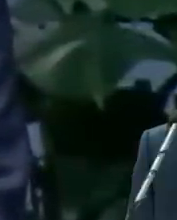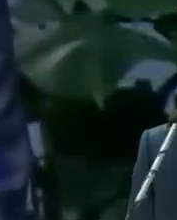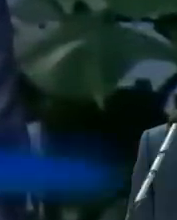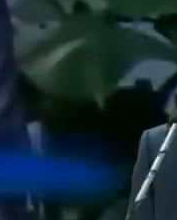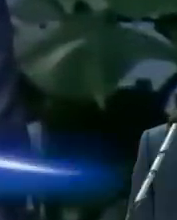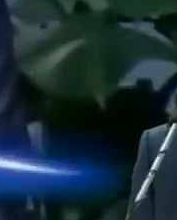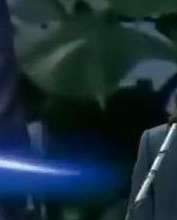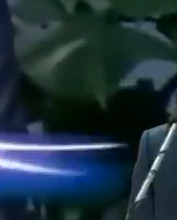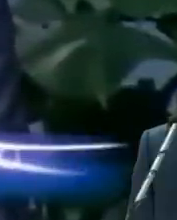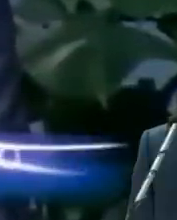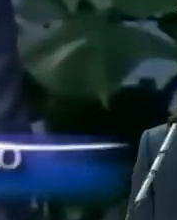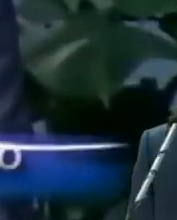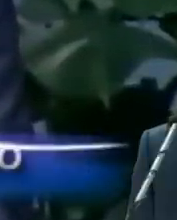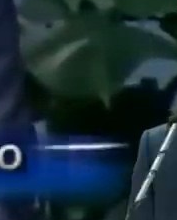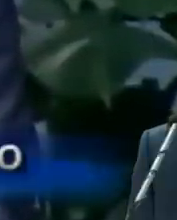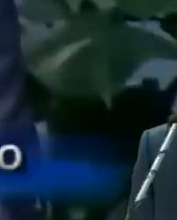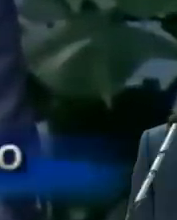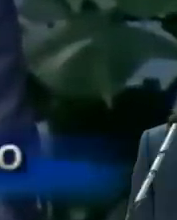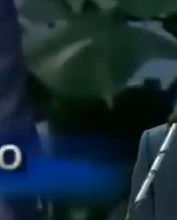한번 따라서 해주십시오. 나는